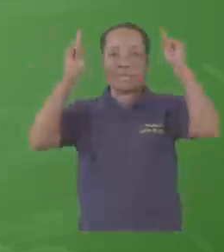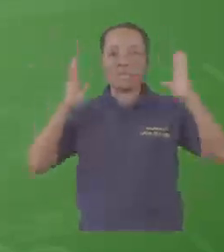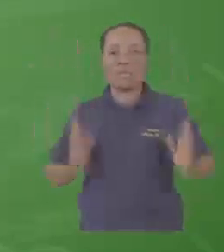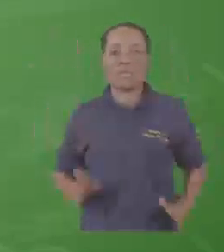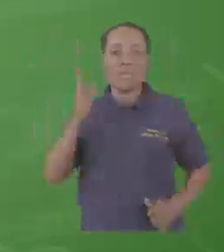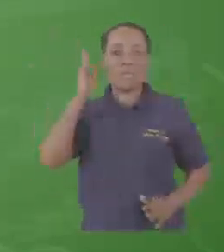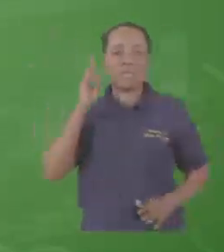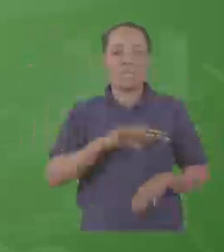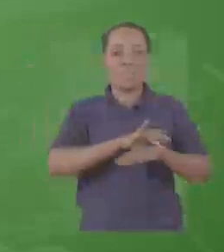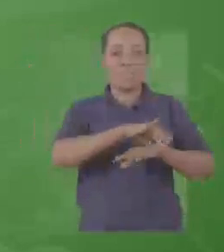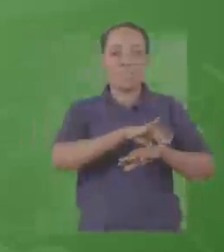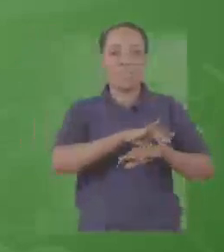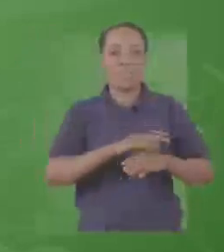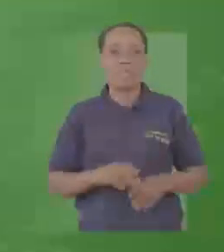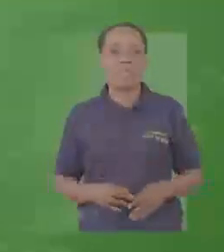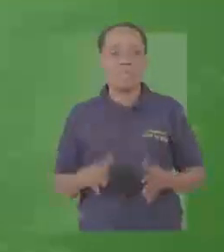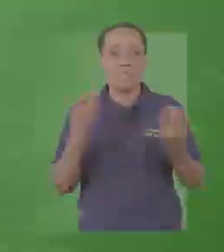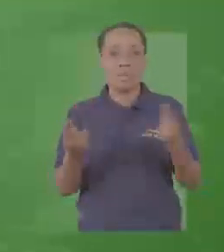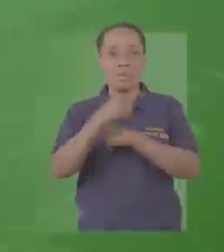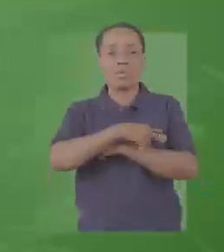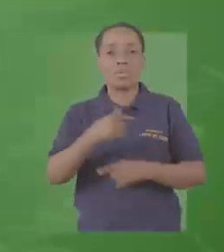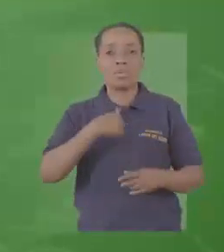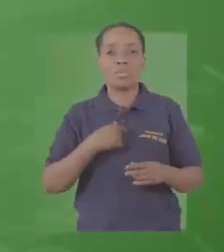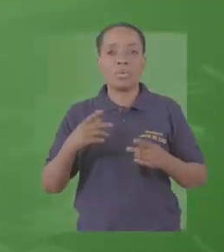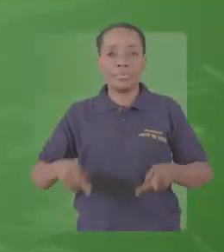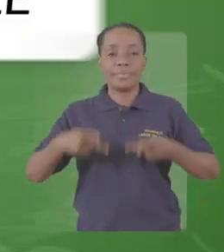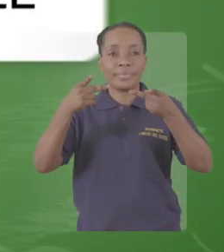géographie. Ce jour, je vous présente